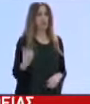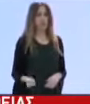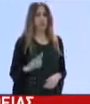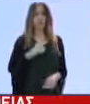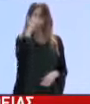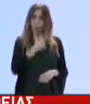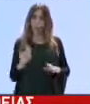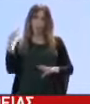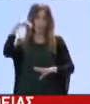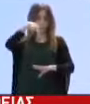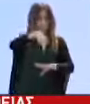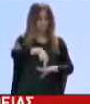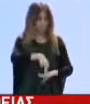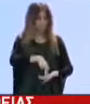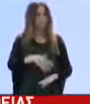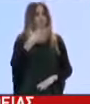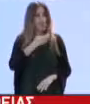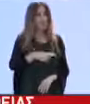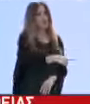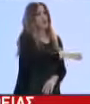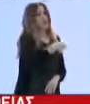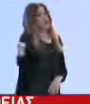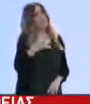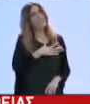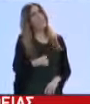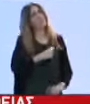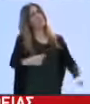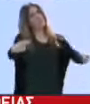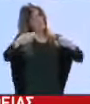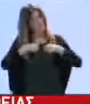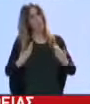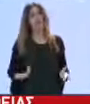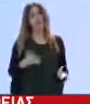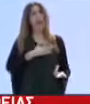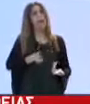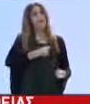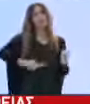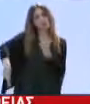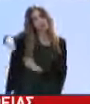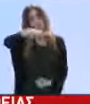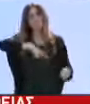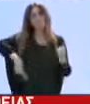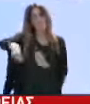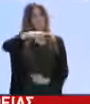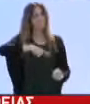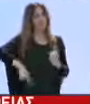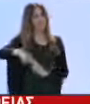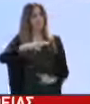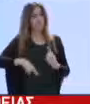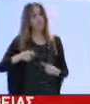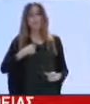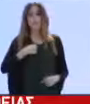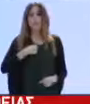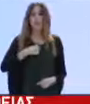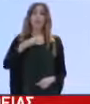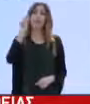εσείς εμπιστευθήκατε εμένα και σας εγγυώμαι αυτήν την εμπιστοσύνη σας, δεν θα την